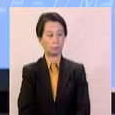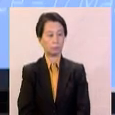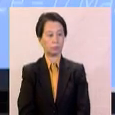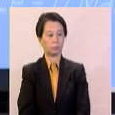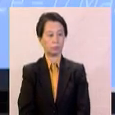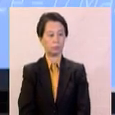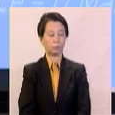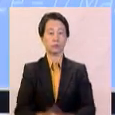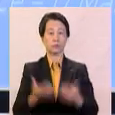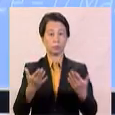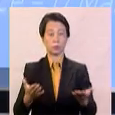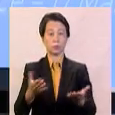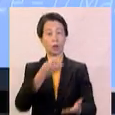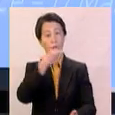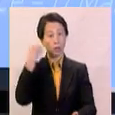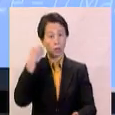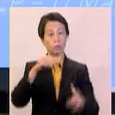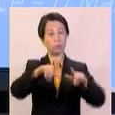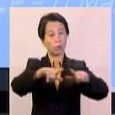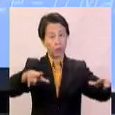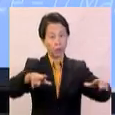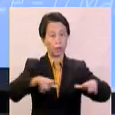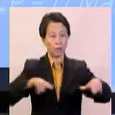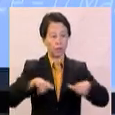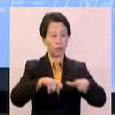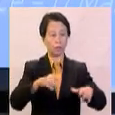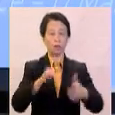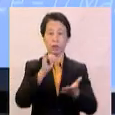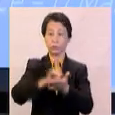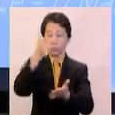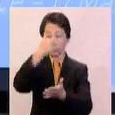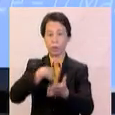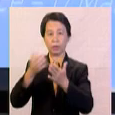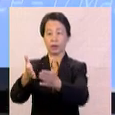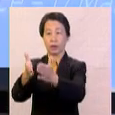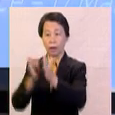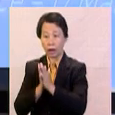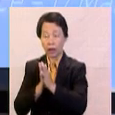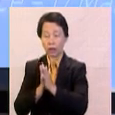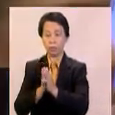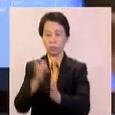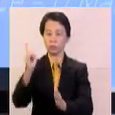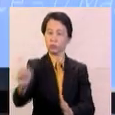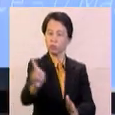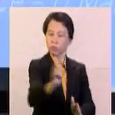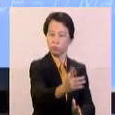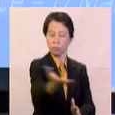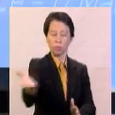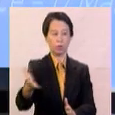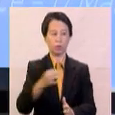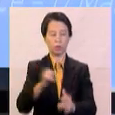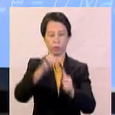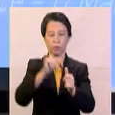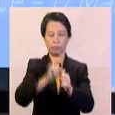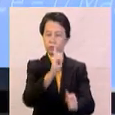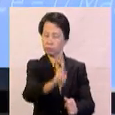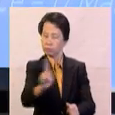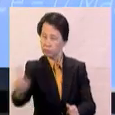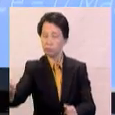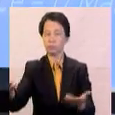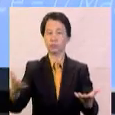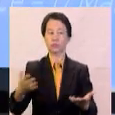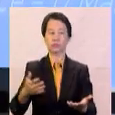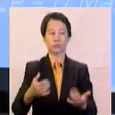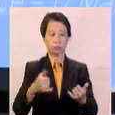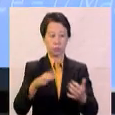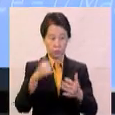This is your homeland. This is what I'm asking each and one of you and every one of you.